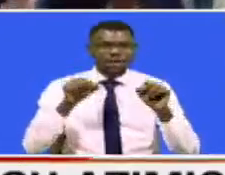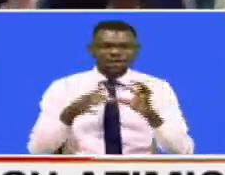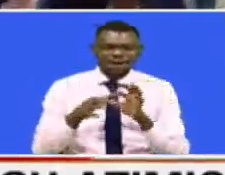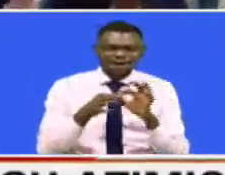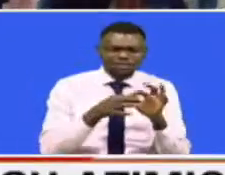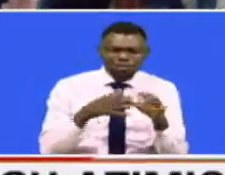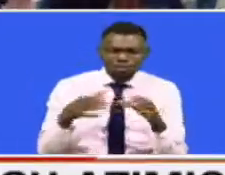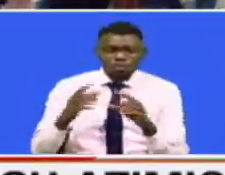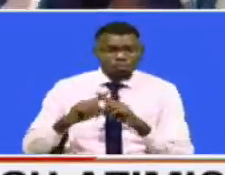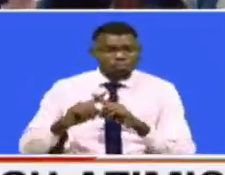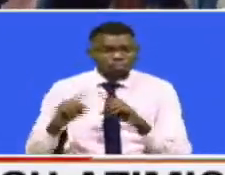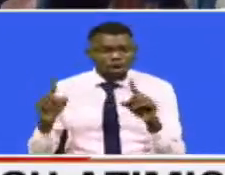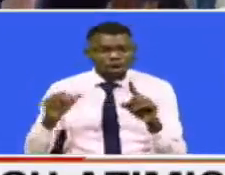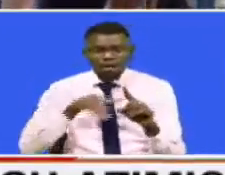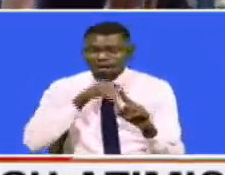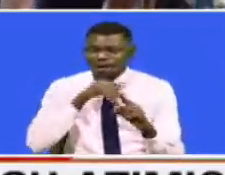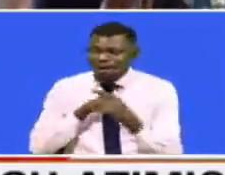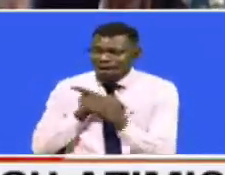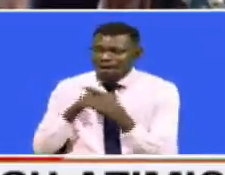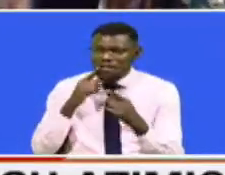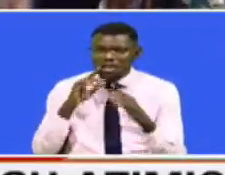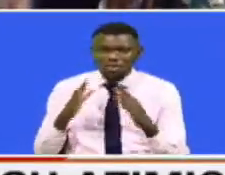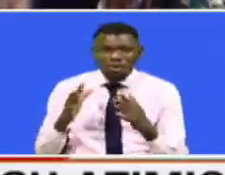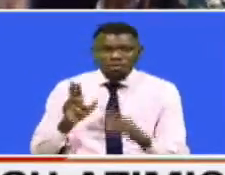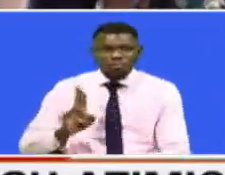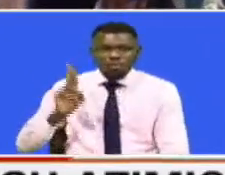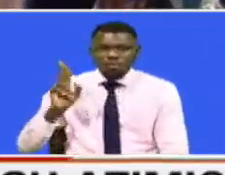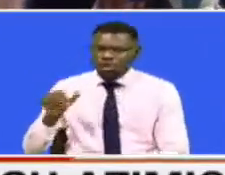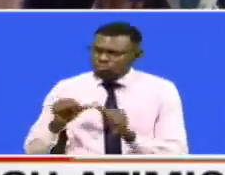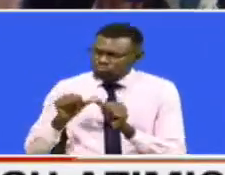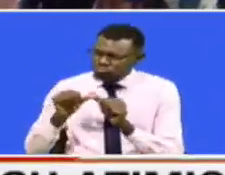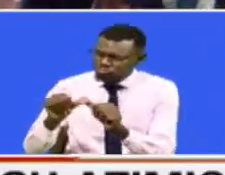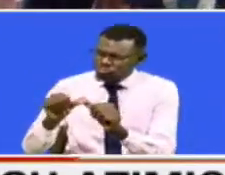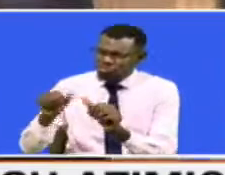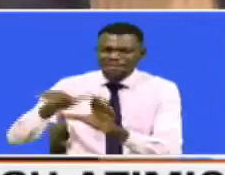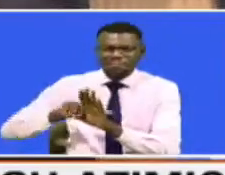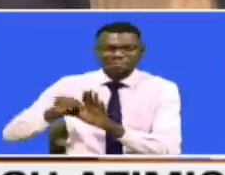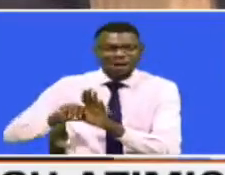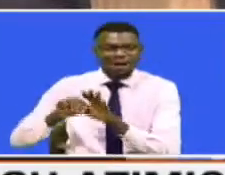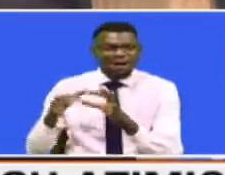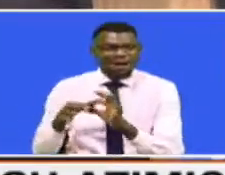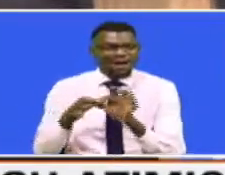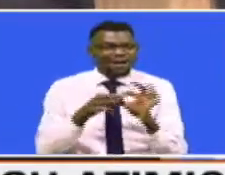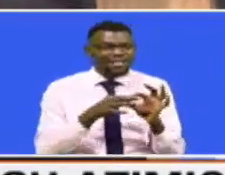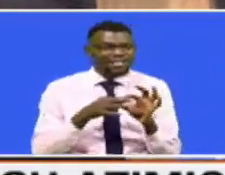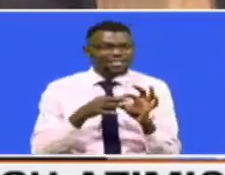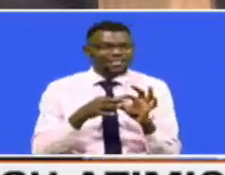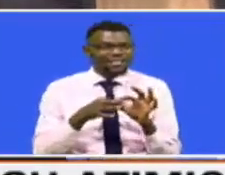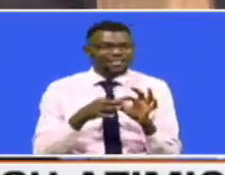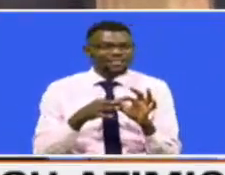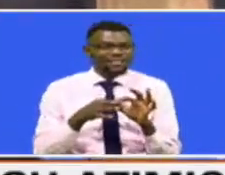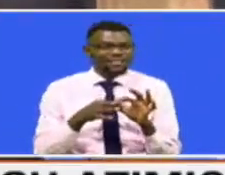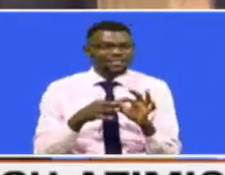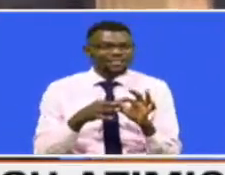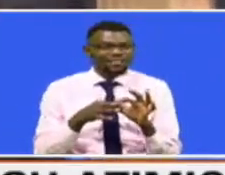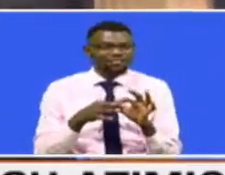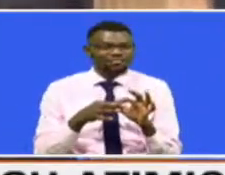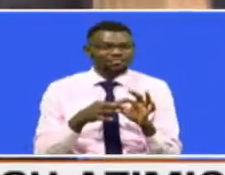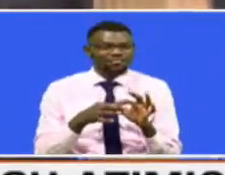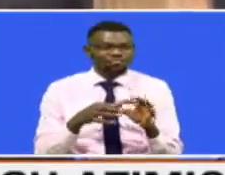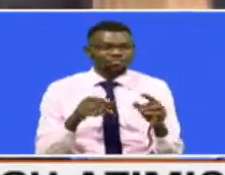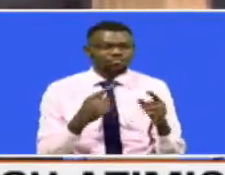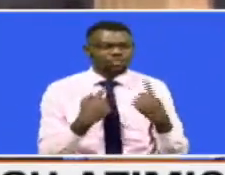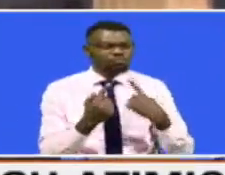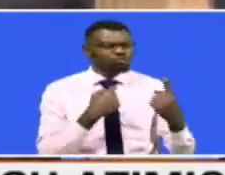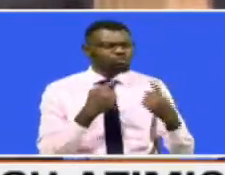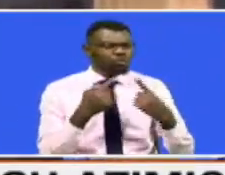Lakini kulingana na Raila, Uhuru Kenyatta bado yupo katika Azimio. I was with him just yesterday. Even I talked to